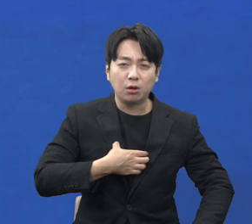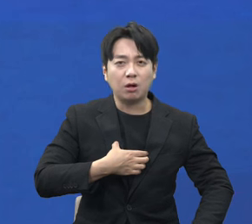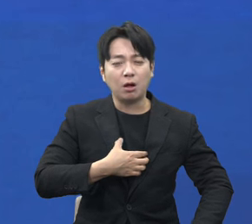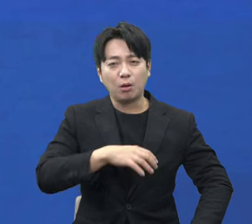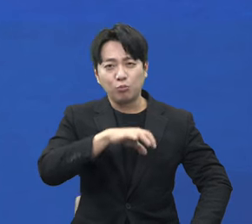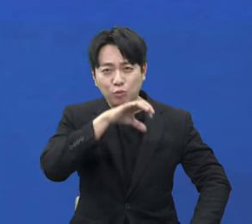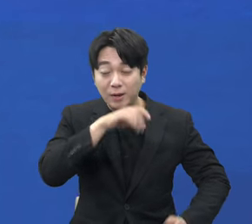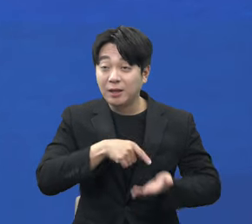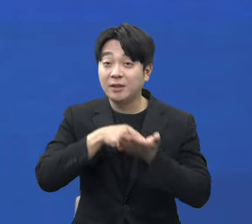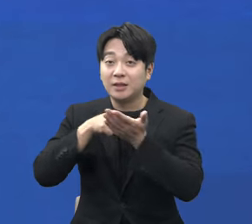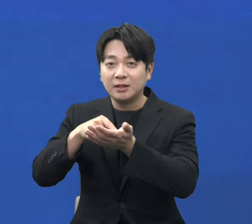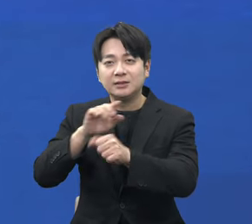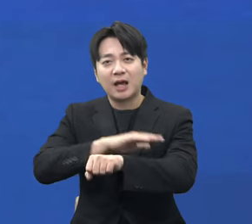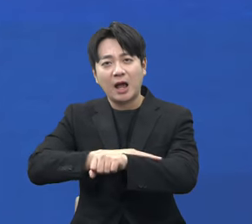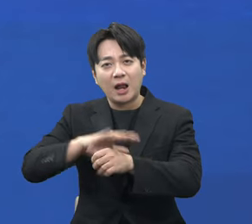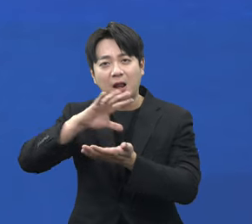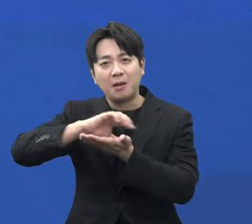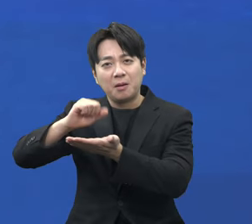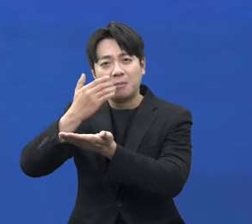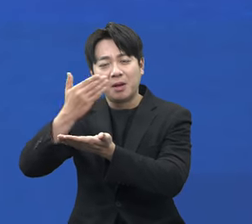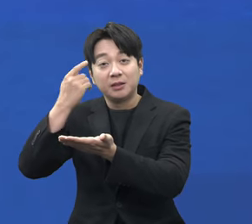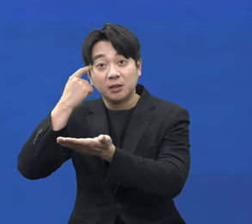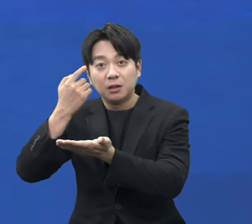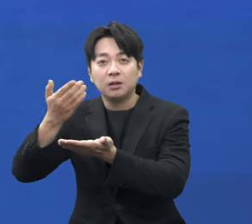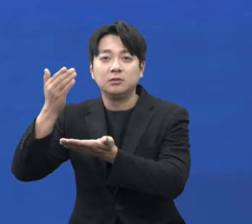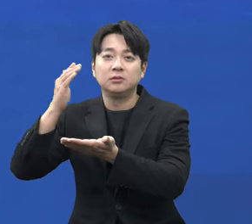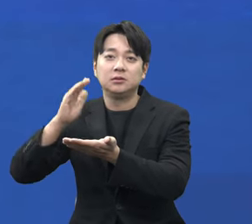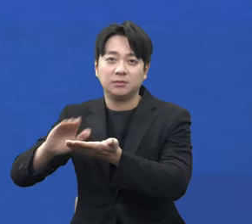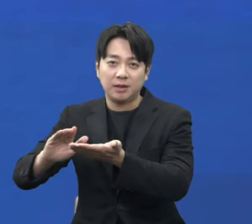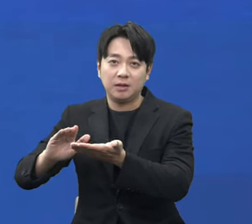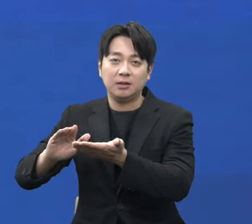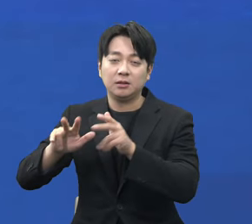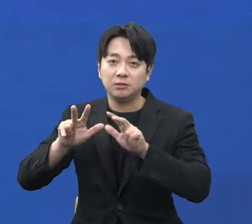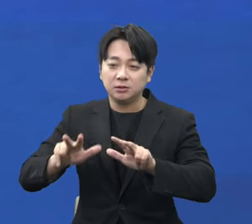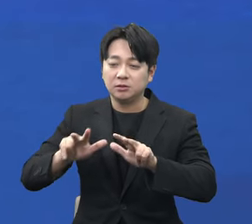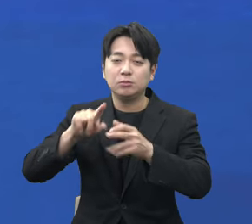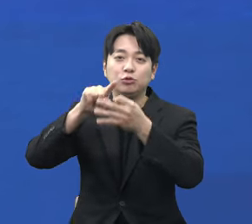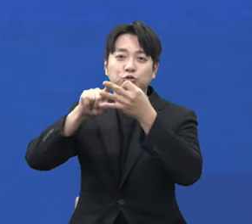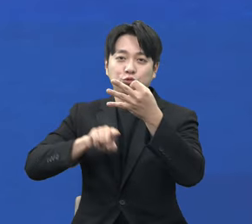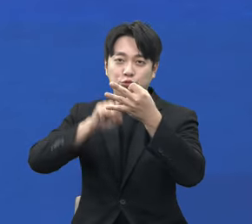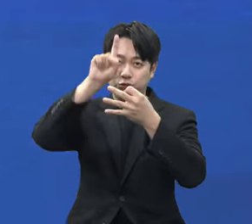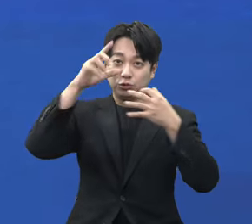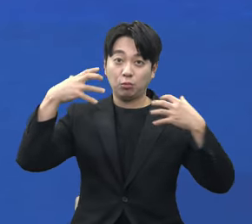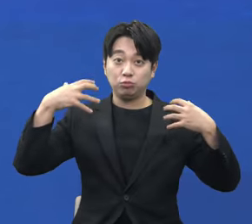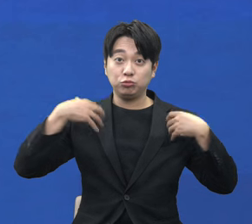줄 알았습니다. 그렇지만 윤석열 정부는